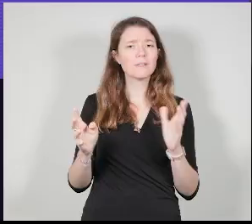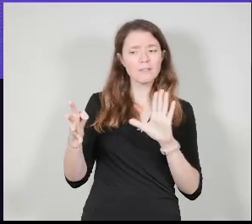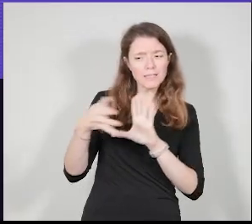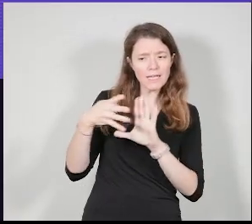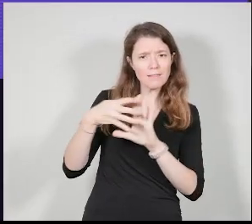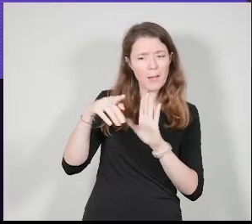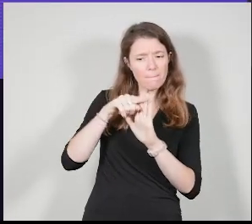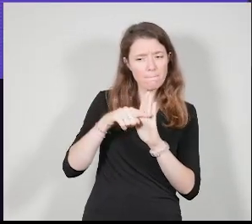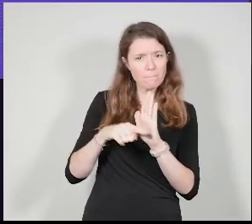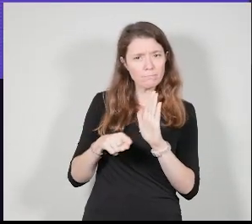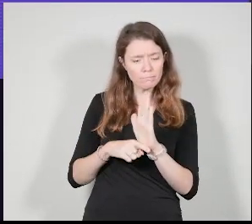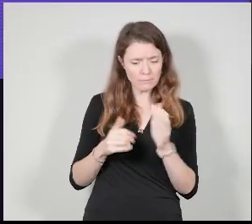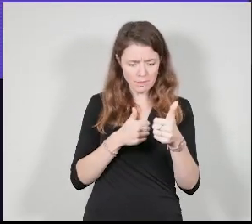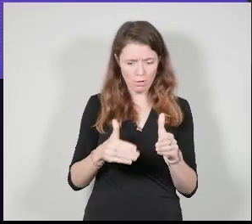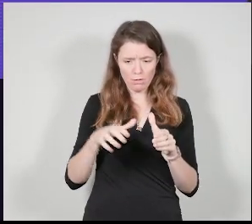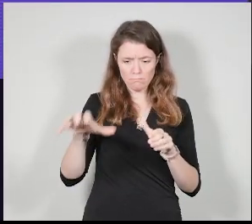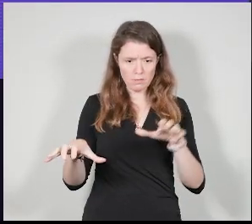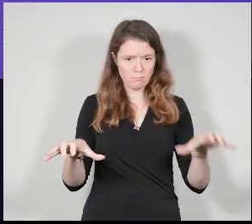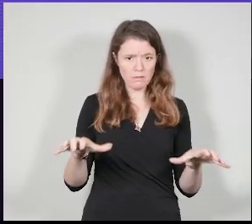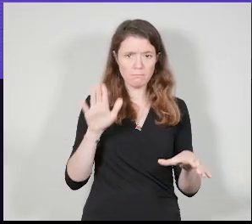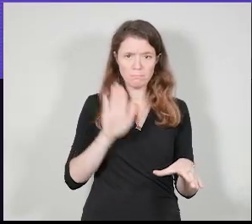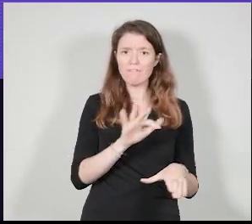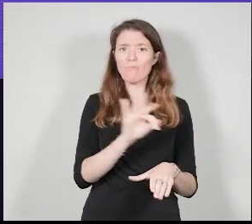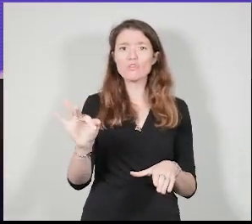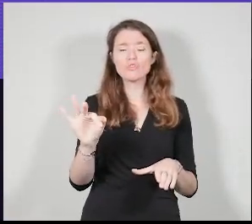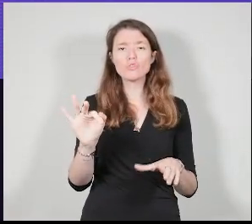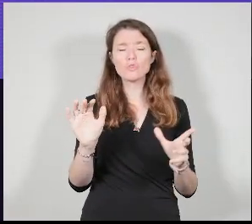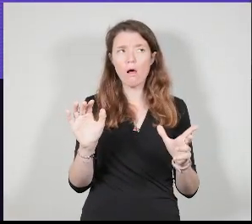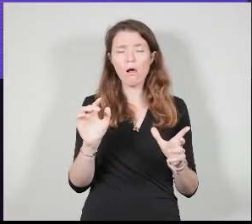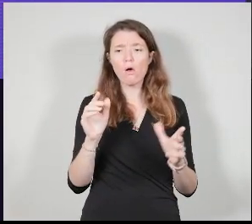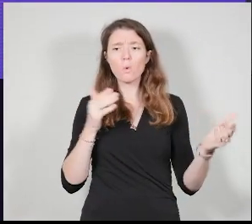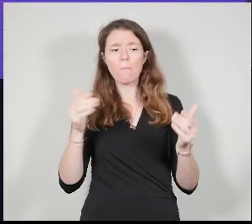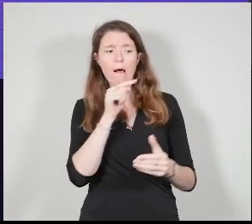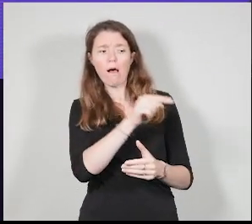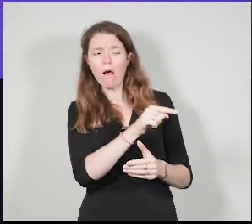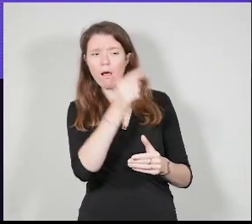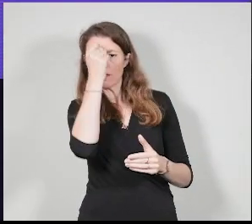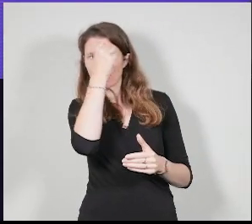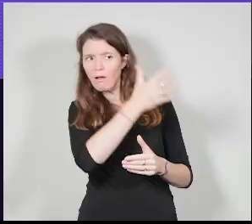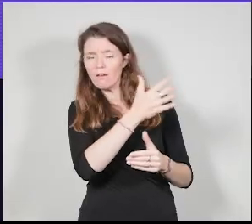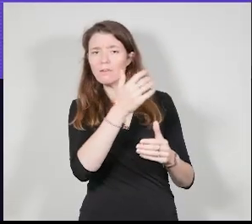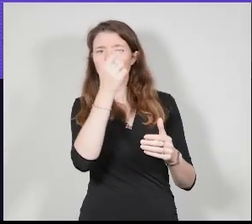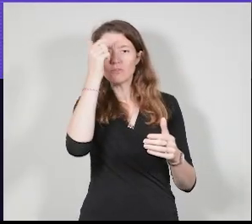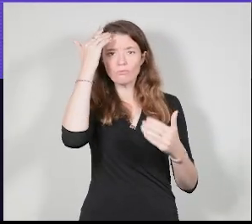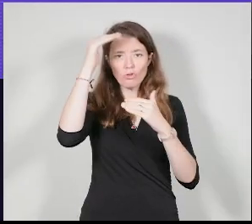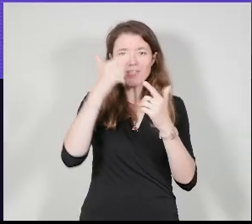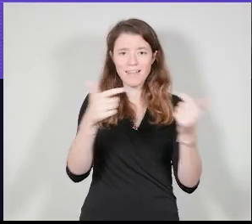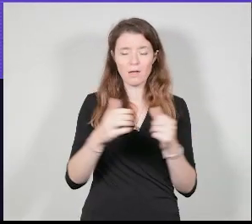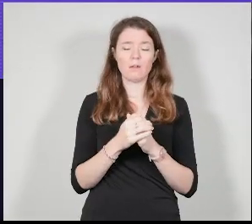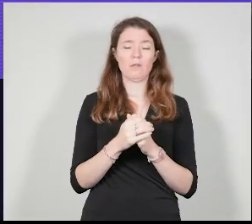caractéristiques de notre segmentation franco-française au vu de ce qui se passe ailleurs. Et puis deuxièmement, c'est vraiment